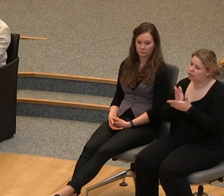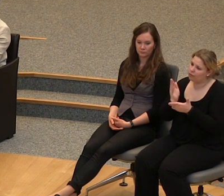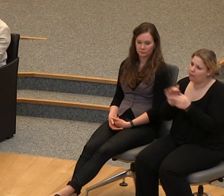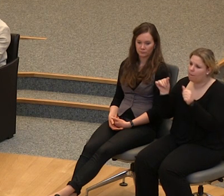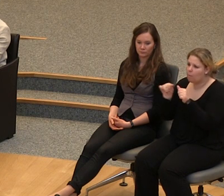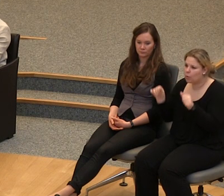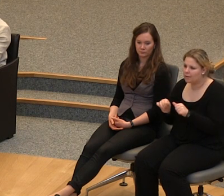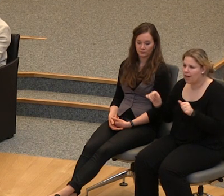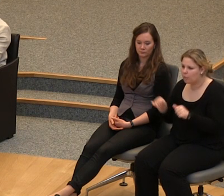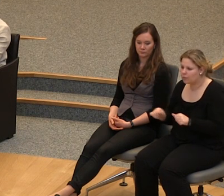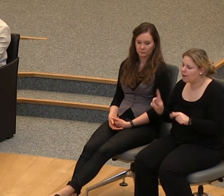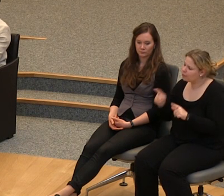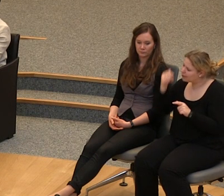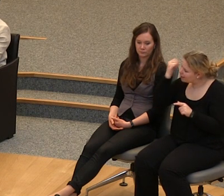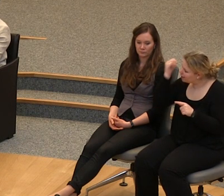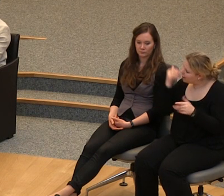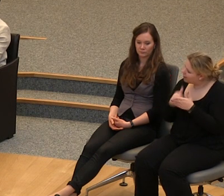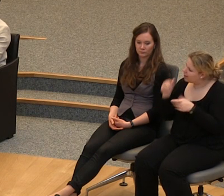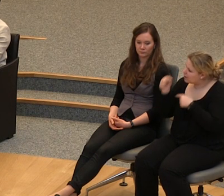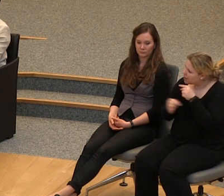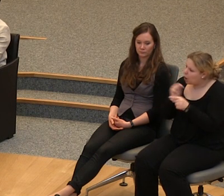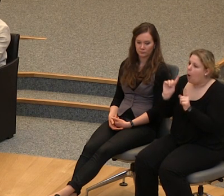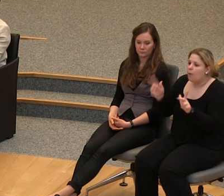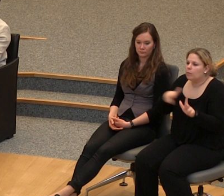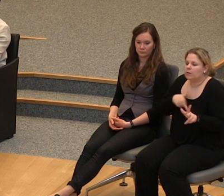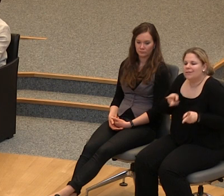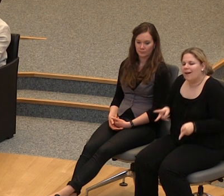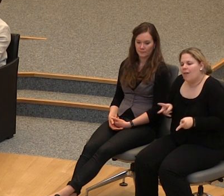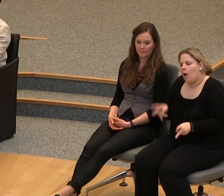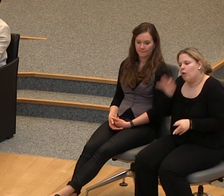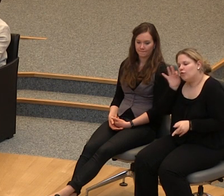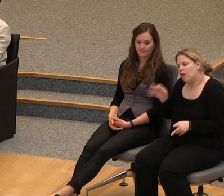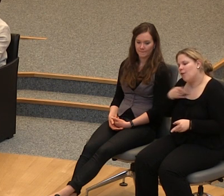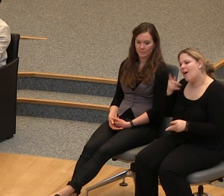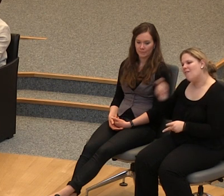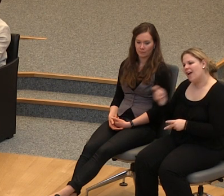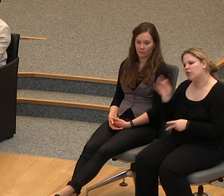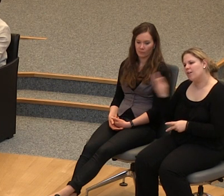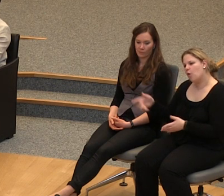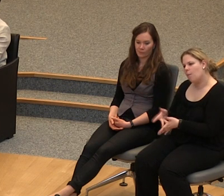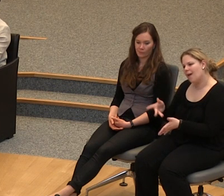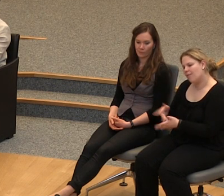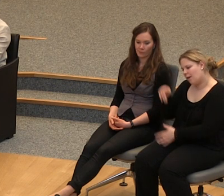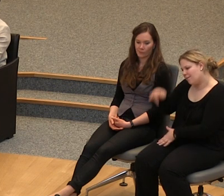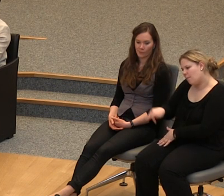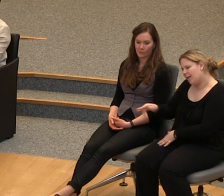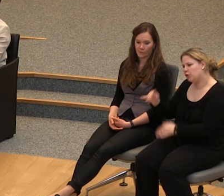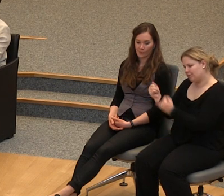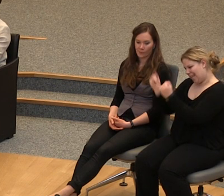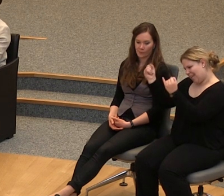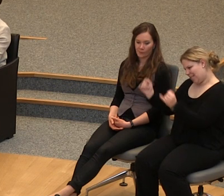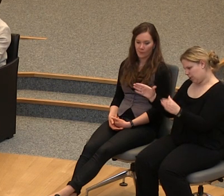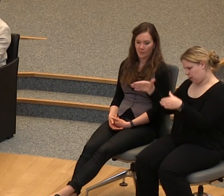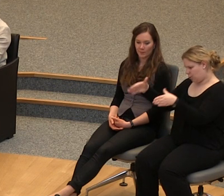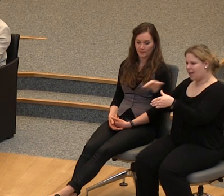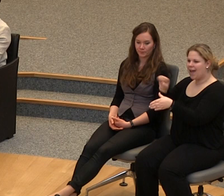Ideen weiterentwickeln muss. Und es ist so, dass die Werkstatt für behinderte Menschen als Institution im